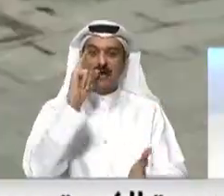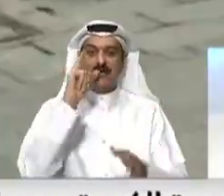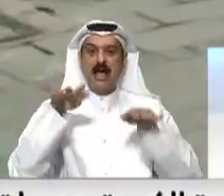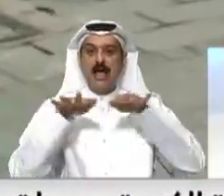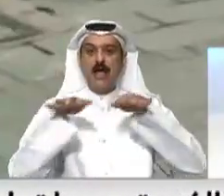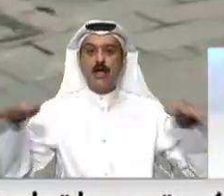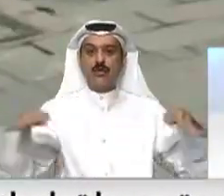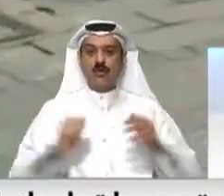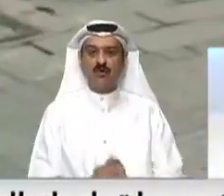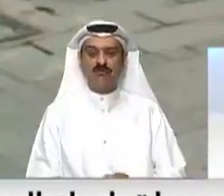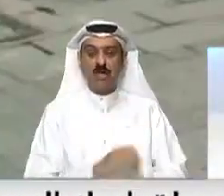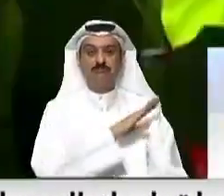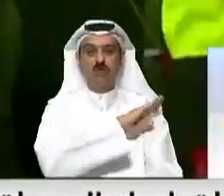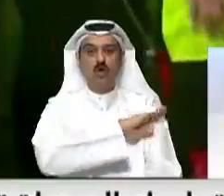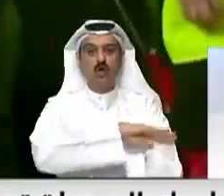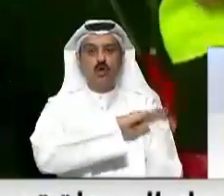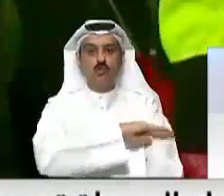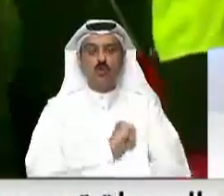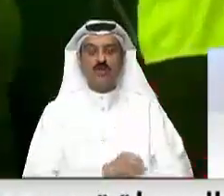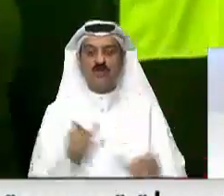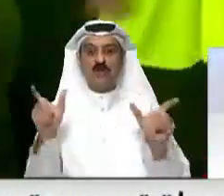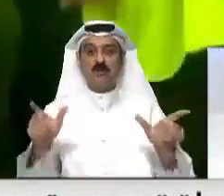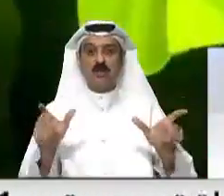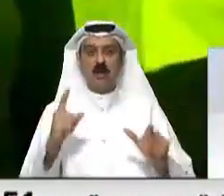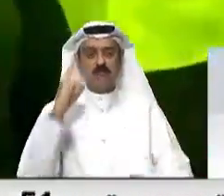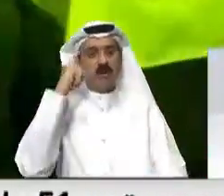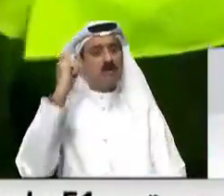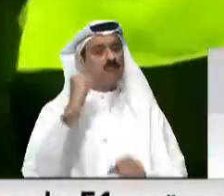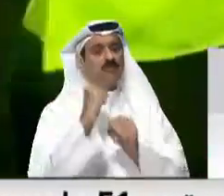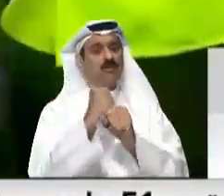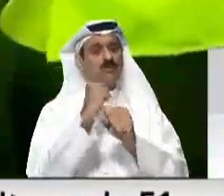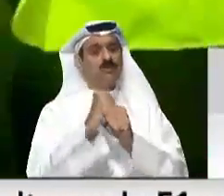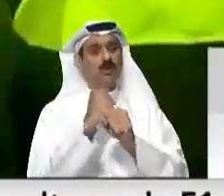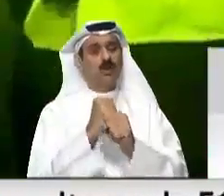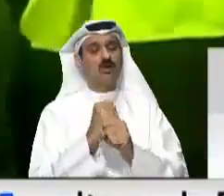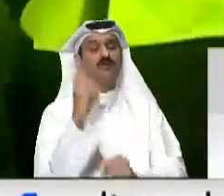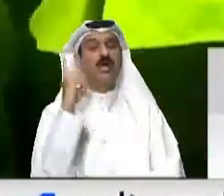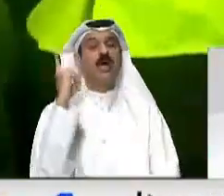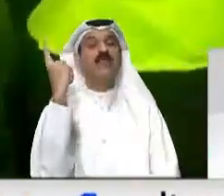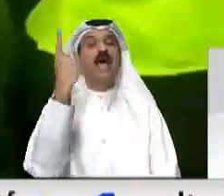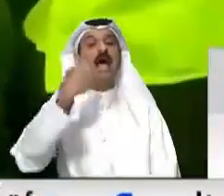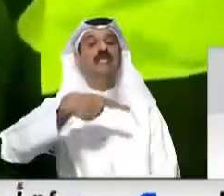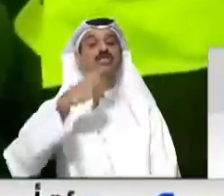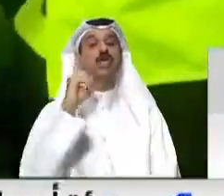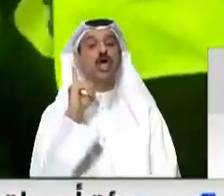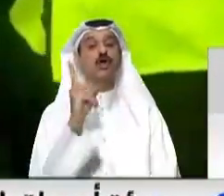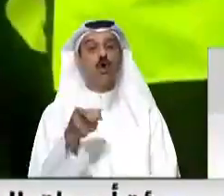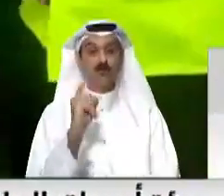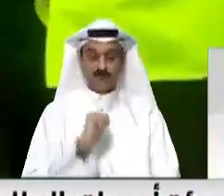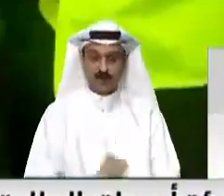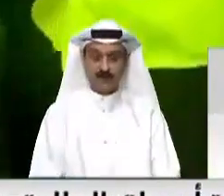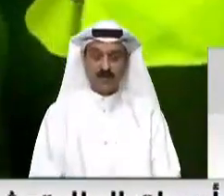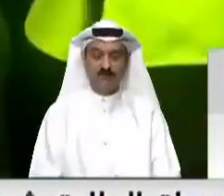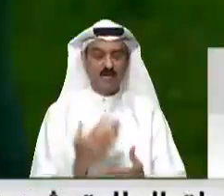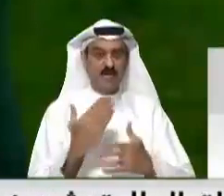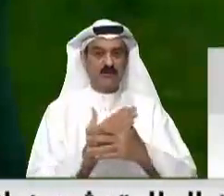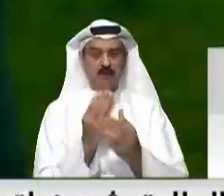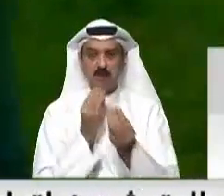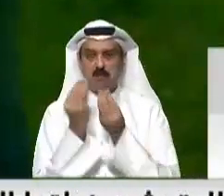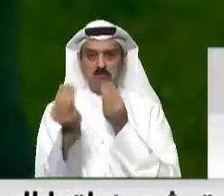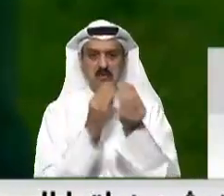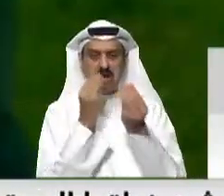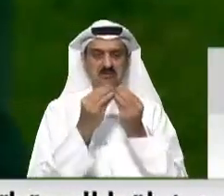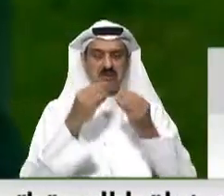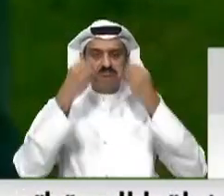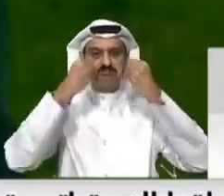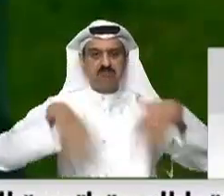بدا موظف الحراسه الامنيه اضرابا عن العمل لمده 10 ايام بعد فشل المحادثات بشان التوصل